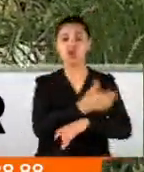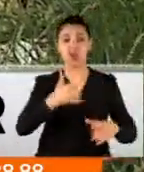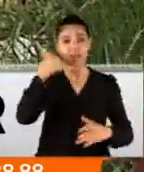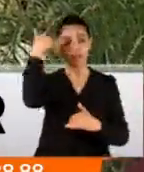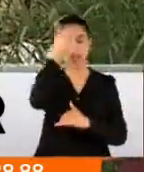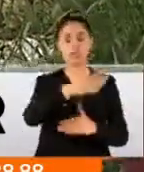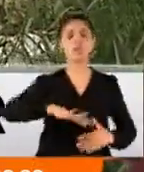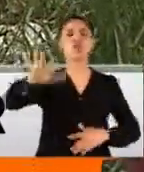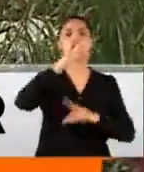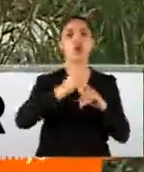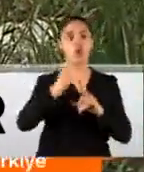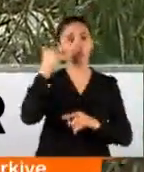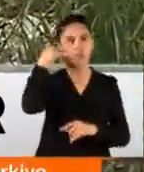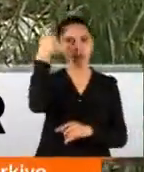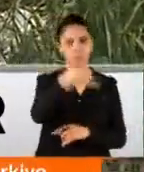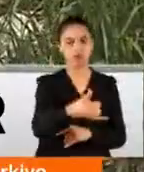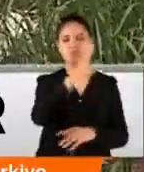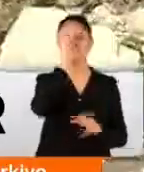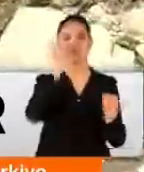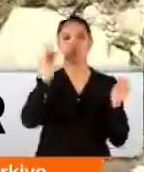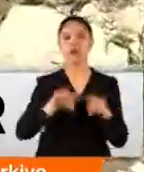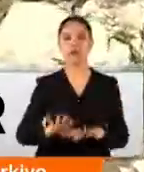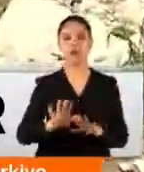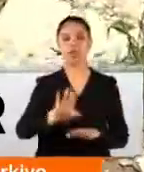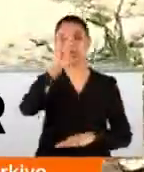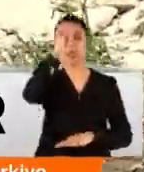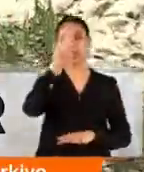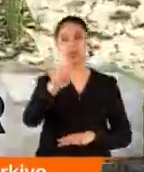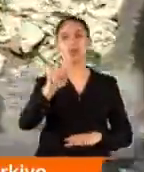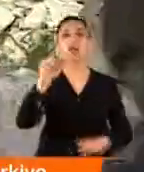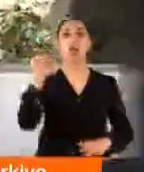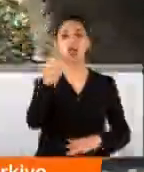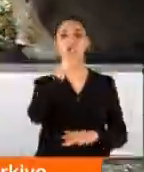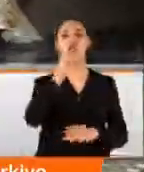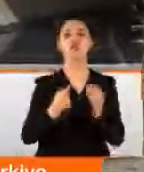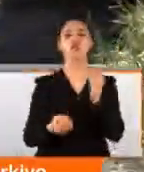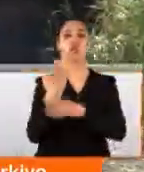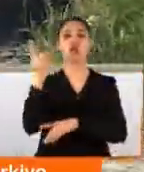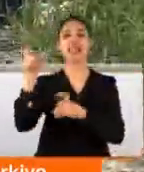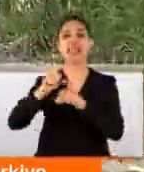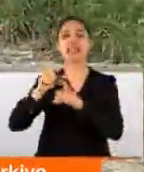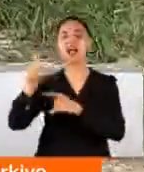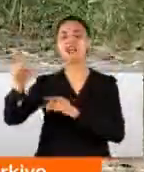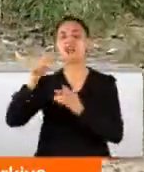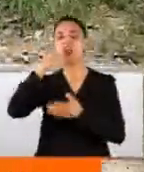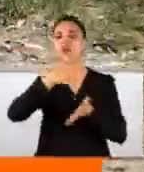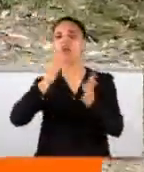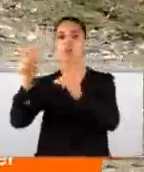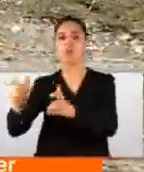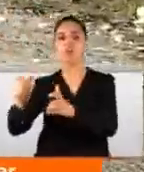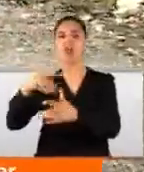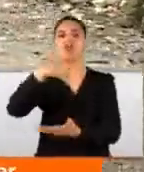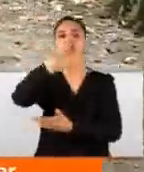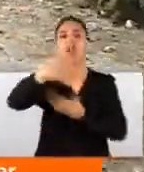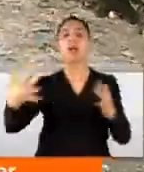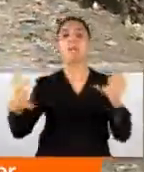Koruma'yı aradım. Büyükşehir'den de İSKİ'den giden olmadı. İstanbul'un önemli su kaynaklarından olan Sazlıdere Barajı'nı besleyen Şamlar Gölü'ne karıştığı iddia